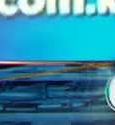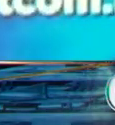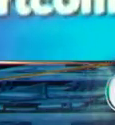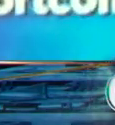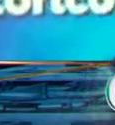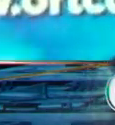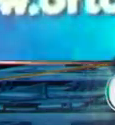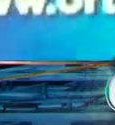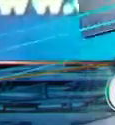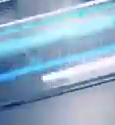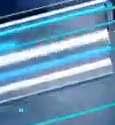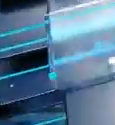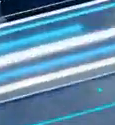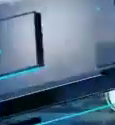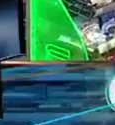дистанционный режим.